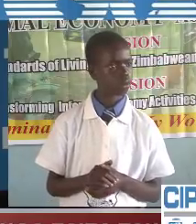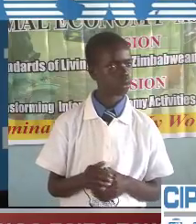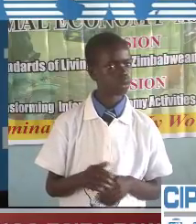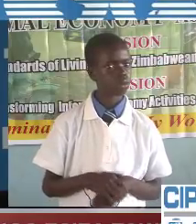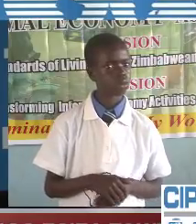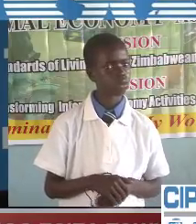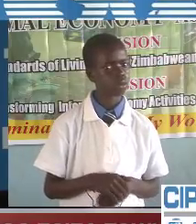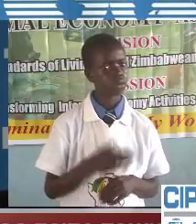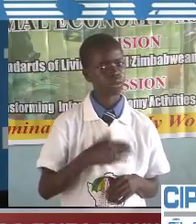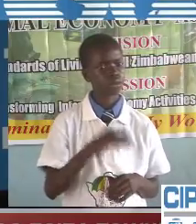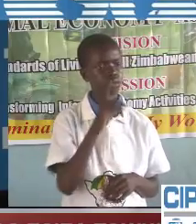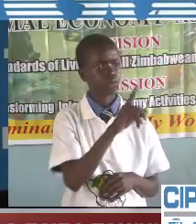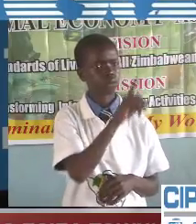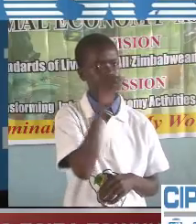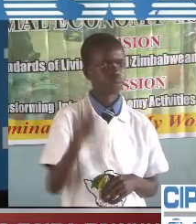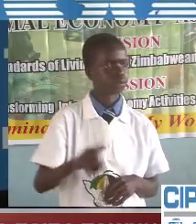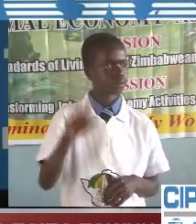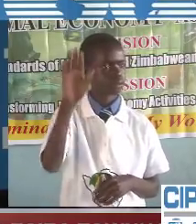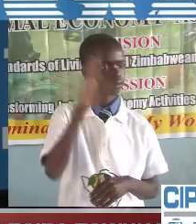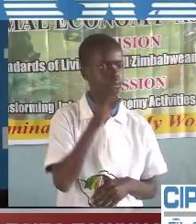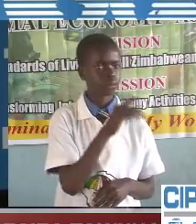musumudze maoko mibvunzo.